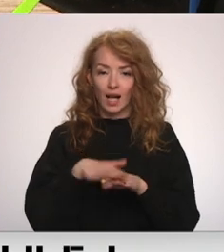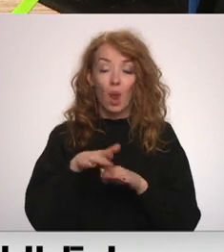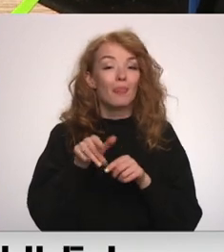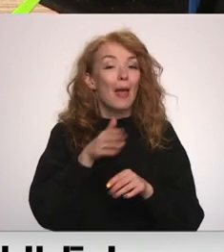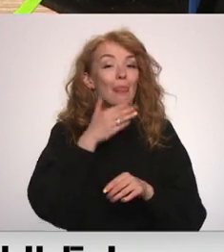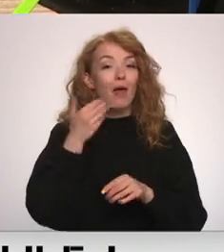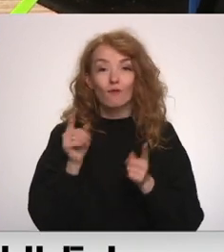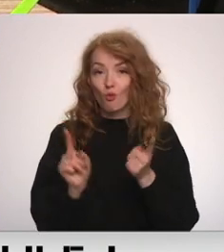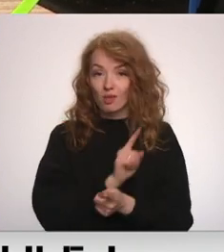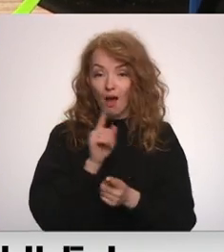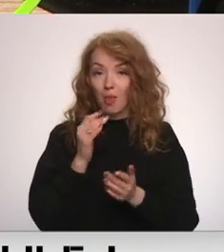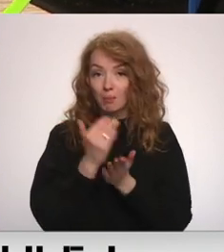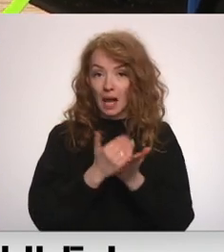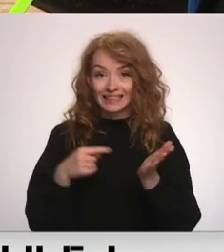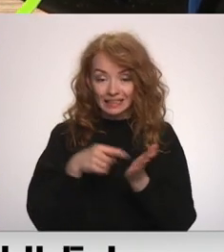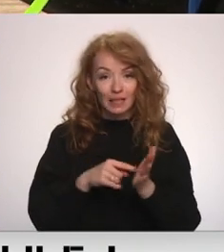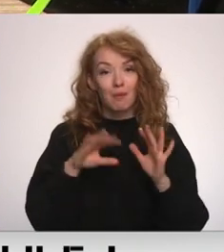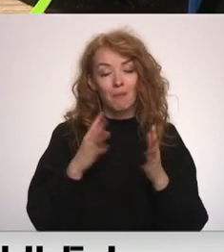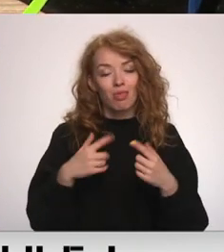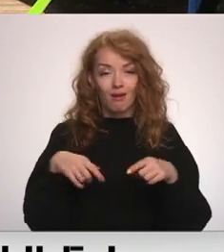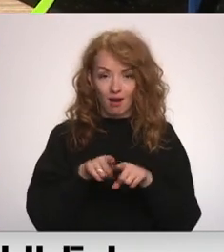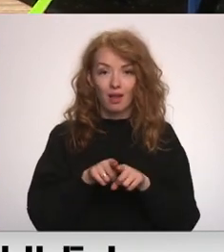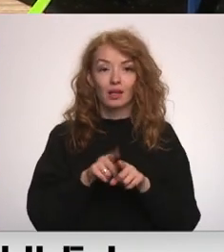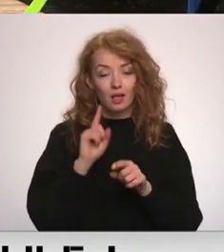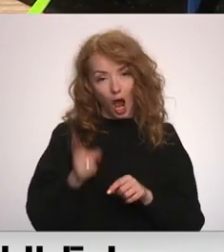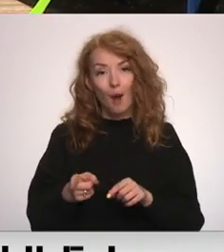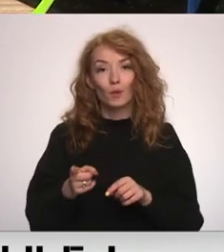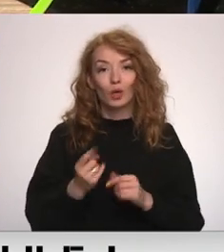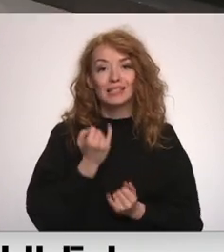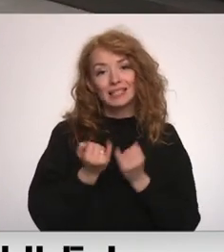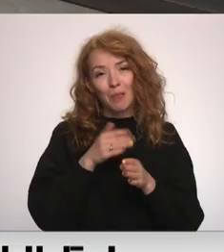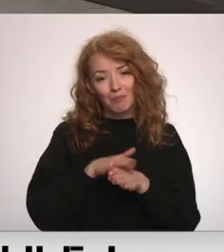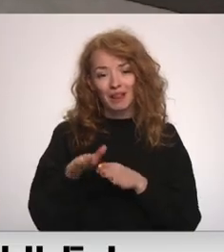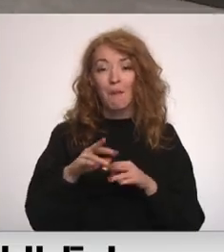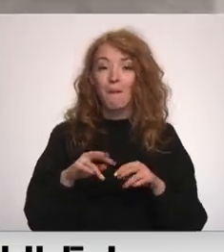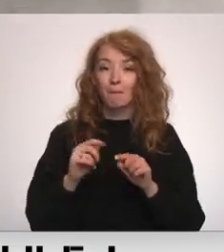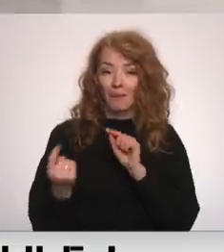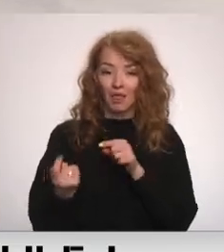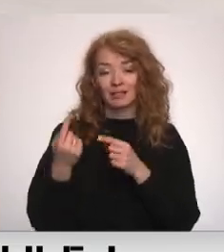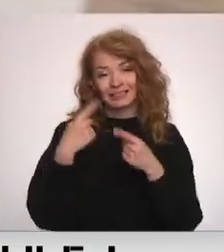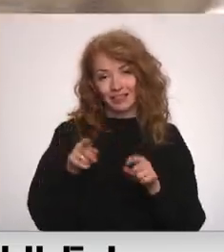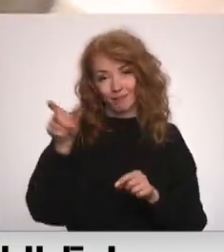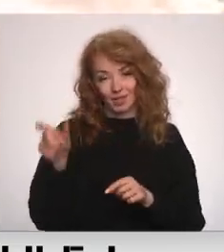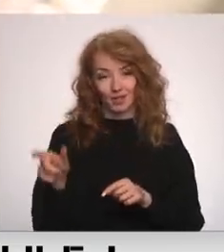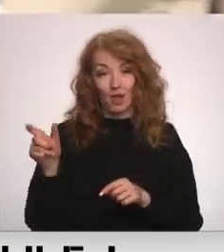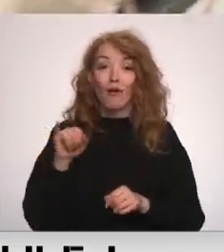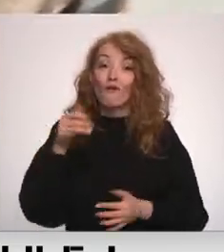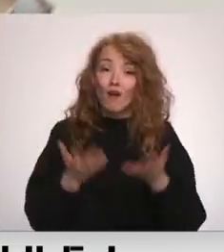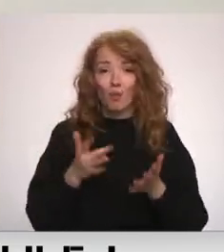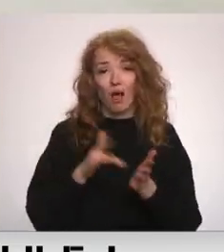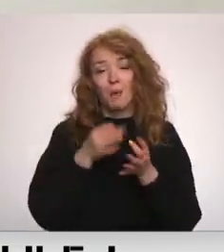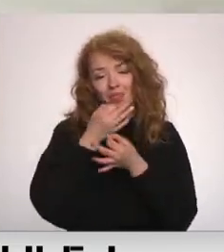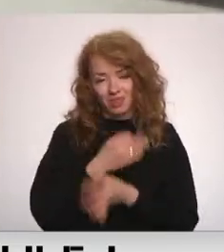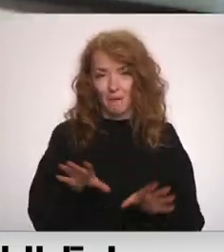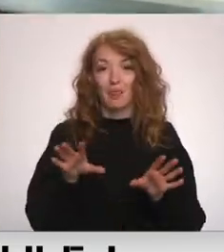obligāta prasība. Un, attiecīgi, arī ir jābūt cieņpilniem pret pārējiem apmeklētājiem, jo varbūt kādam tas nepatīk,